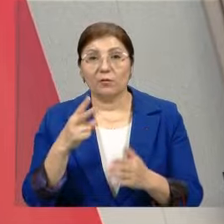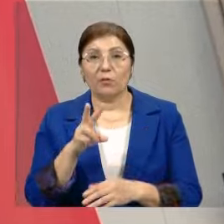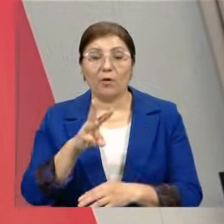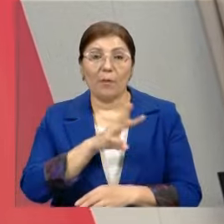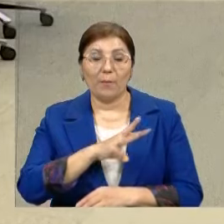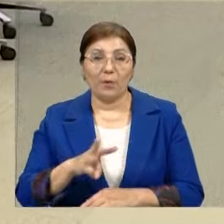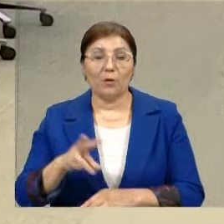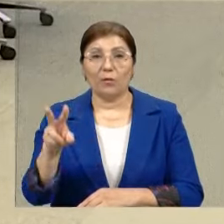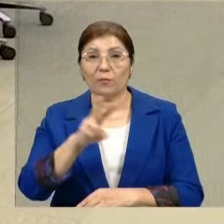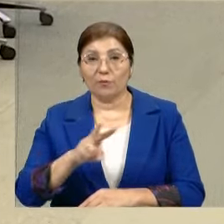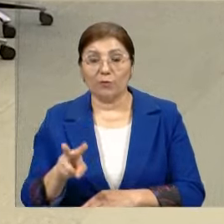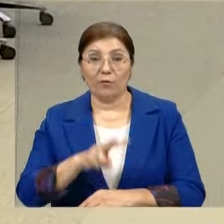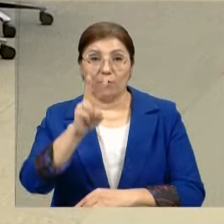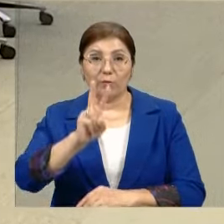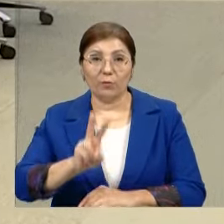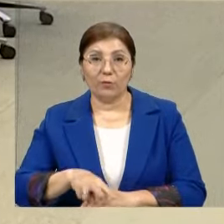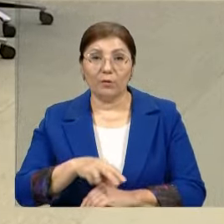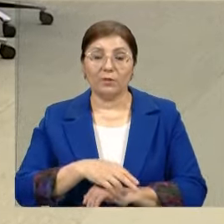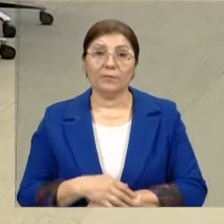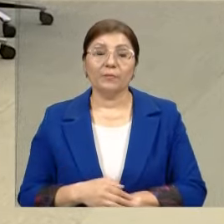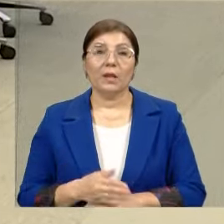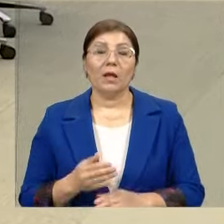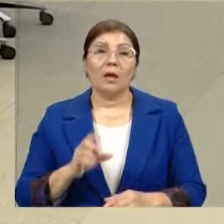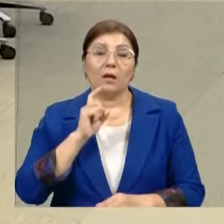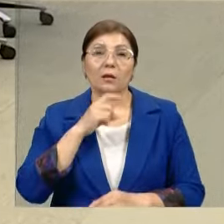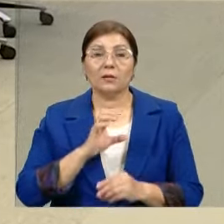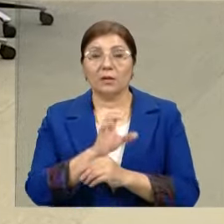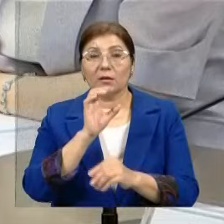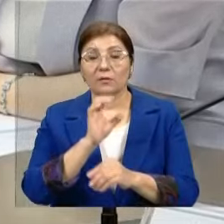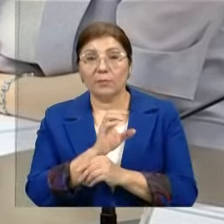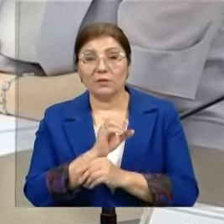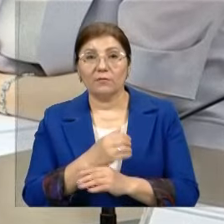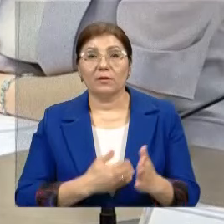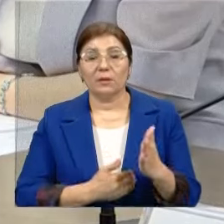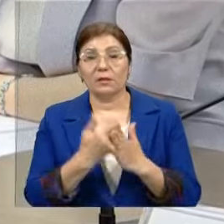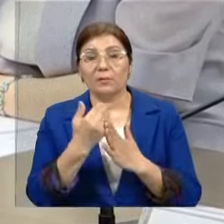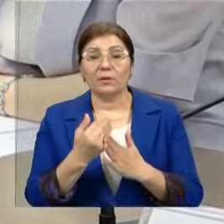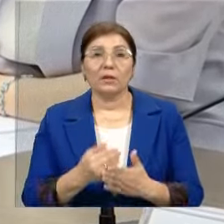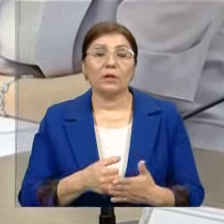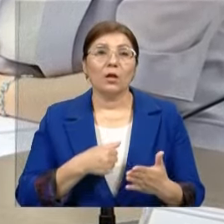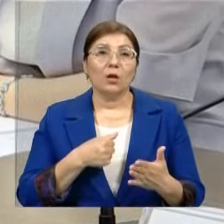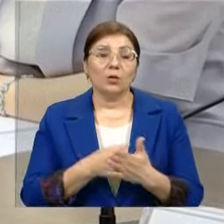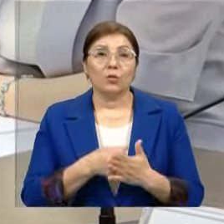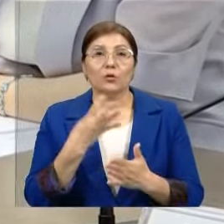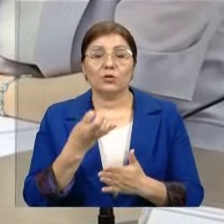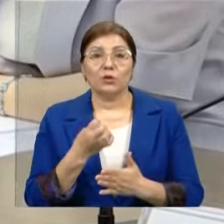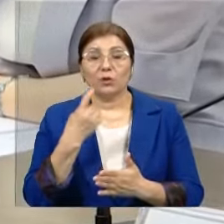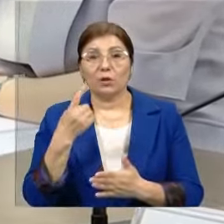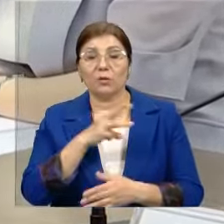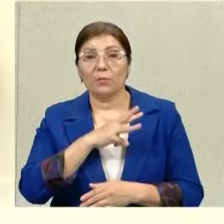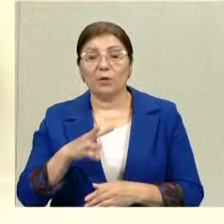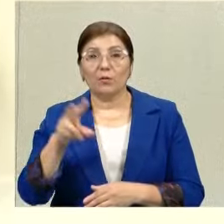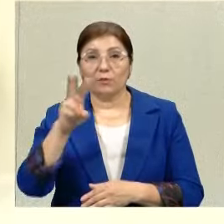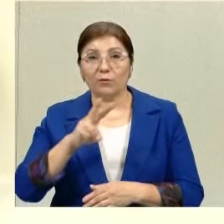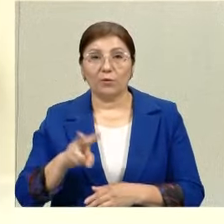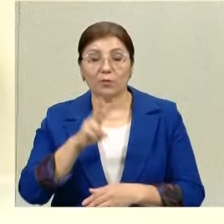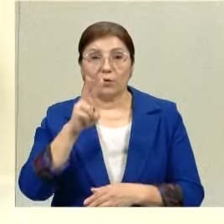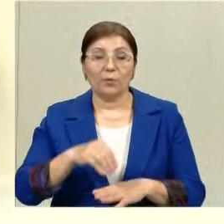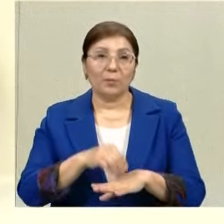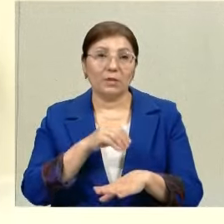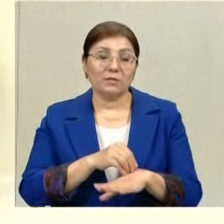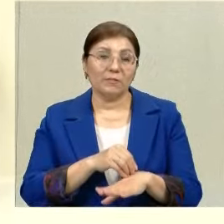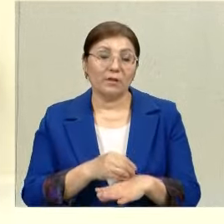472 миллионов долларов США, превзойдя показатели прошлого года. Экспорт вырос более чем до 401 миллиона долларов. Асхат Шахаров призвал инвестиционное